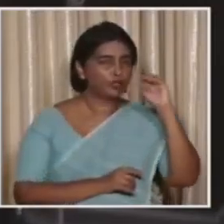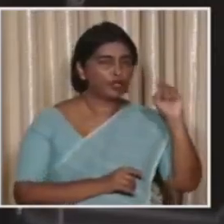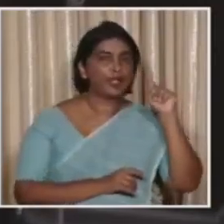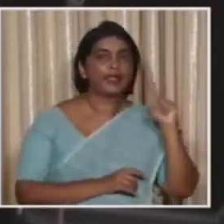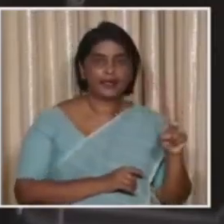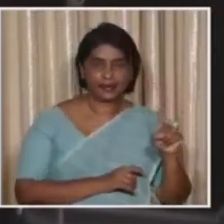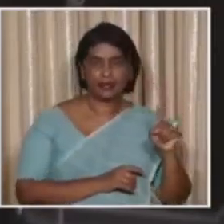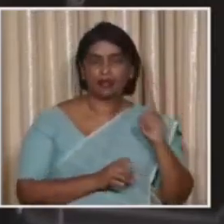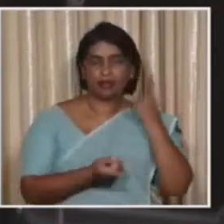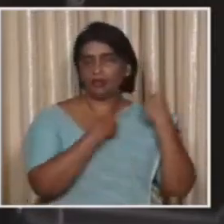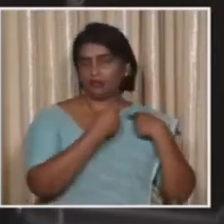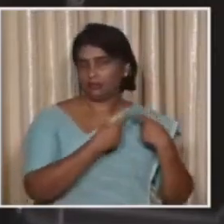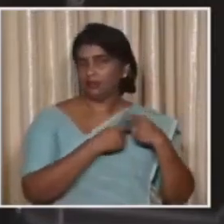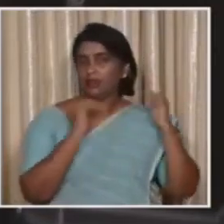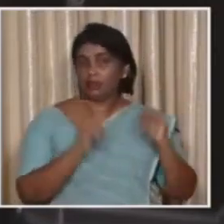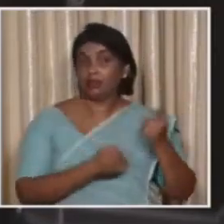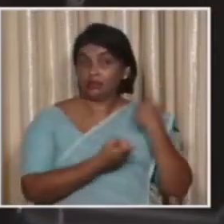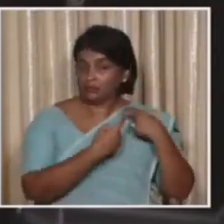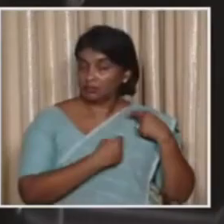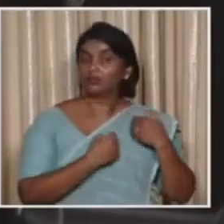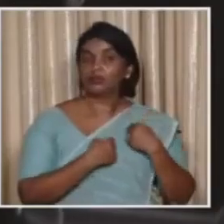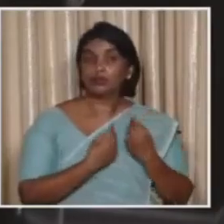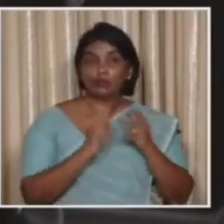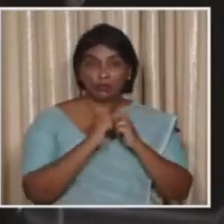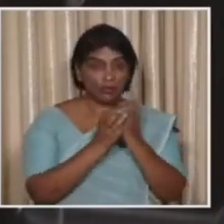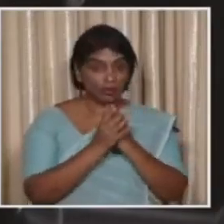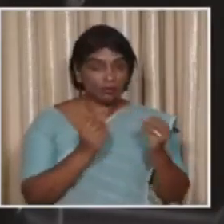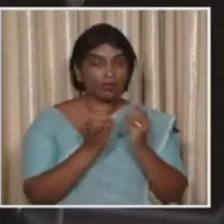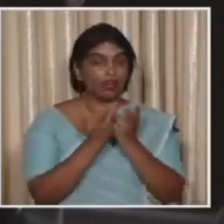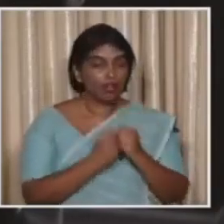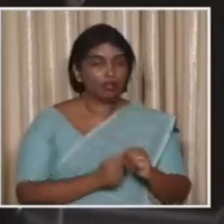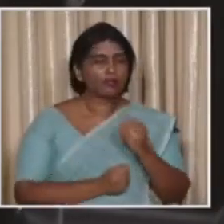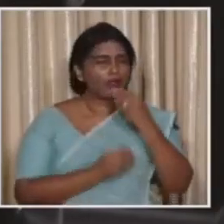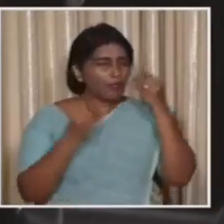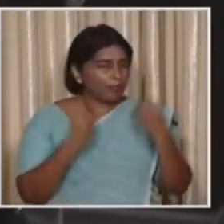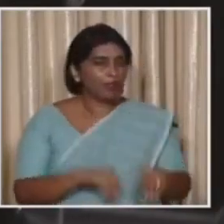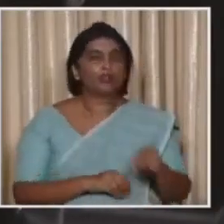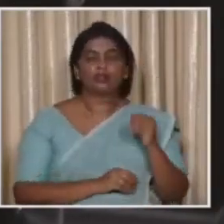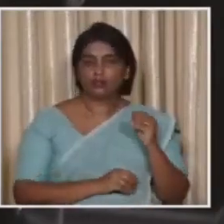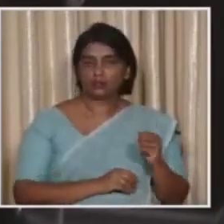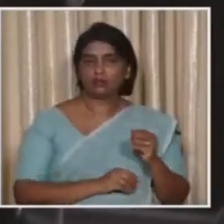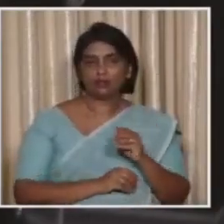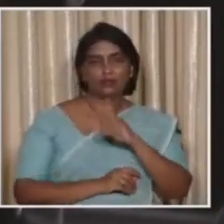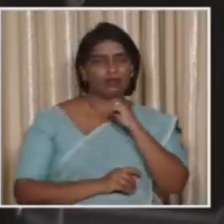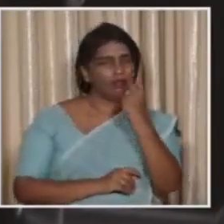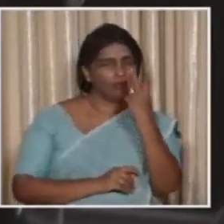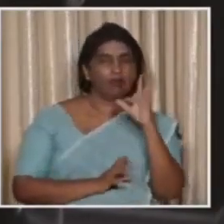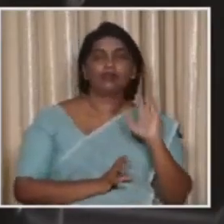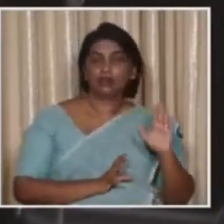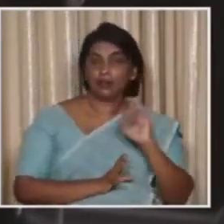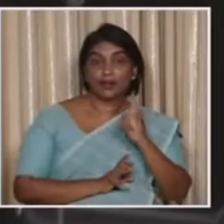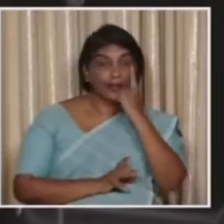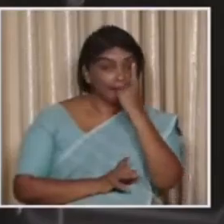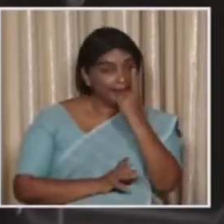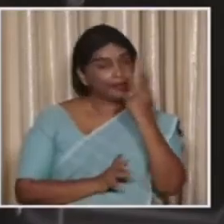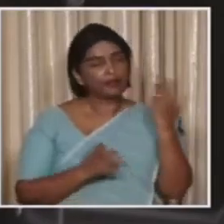0.01යි අපිට හම්බෙන පැමිණිලි. ඒ වගේම මේ පැමිණිලි වලිනුත් නොවිසඳුණු පැමිණිලි සංඛ්‍යාව ඉතාමත්ම කුඩා නොගිනිය හැකි තරම් ප්‍රමාණයක්. හැබැයි